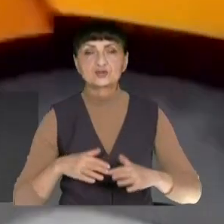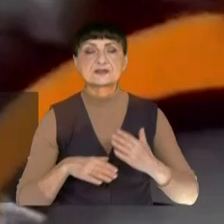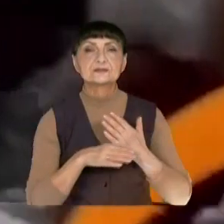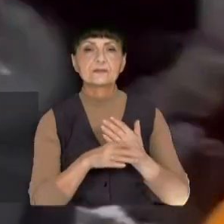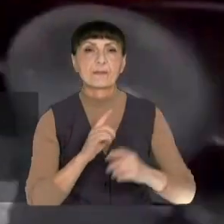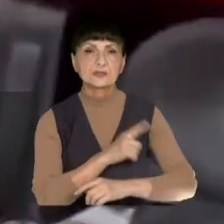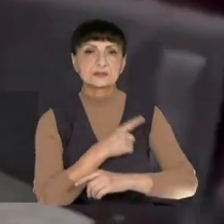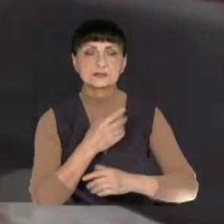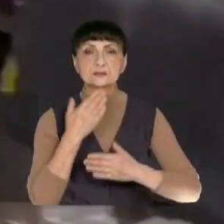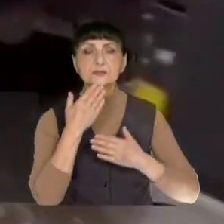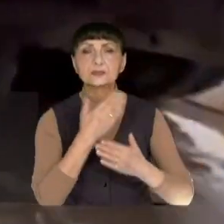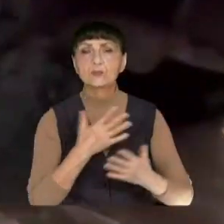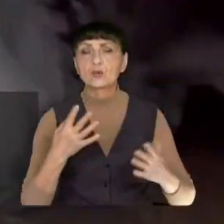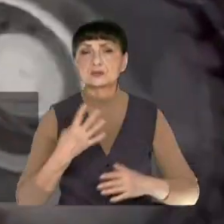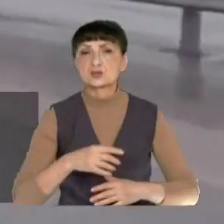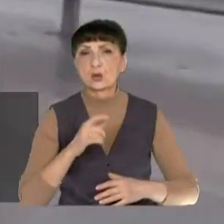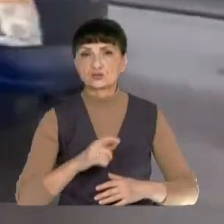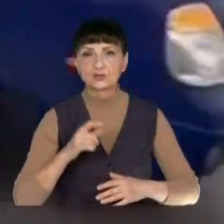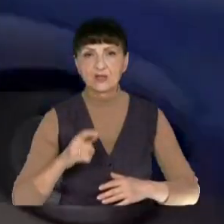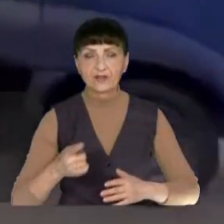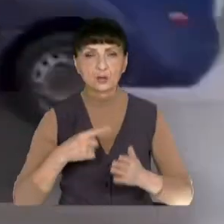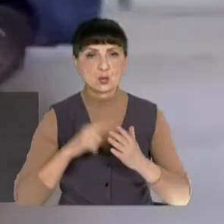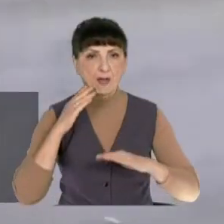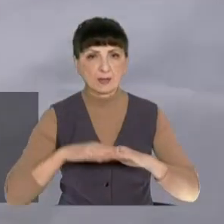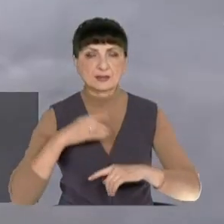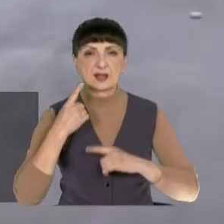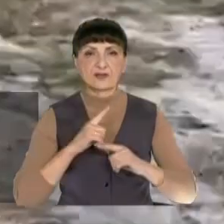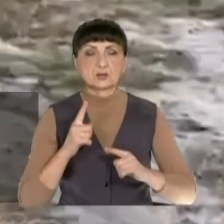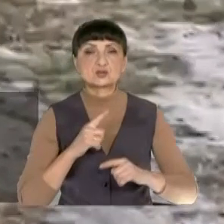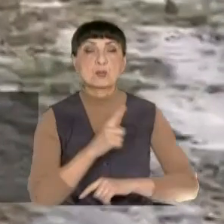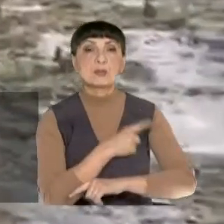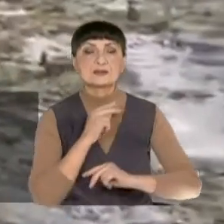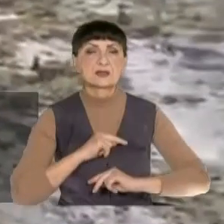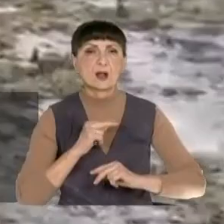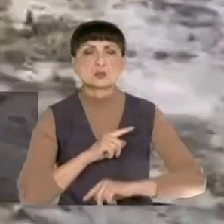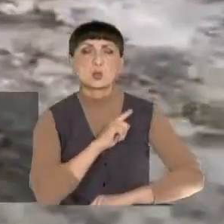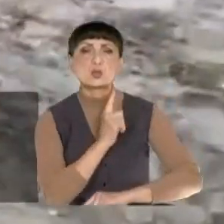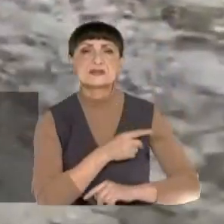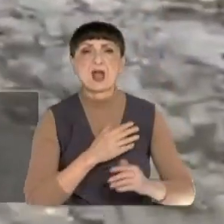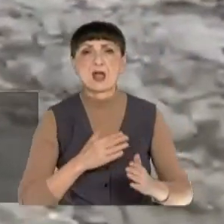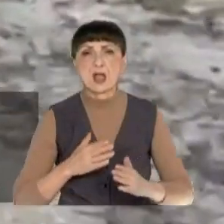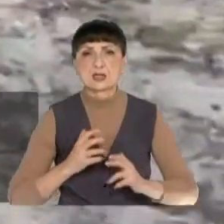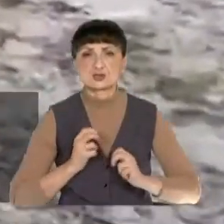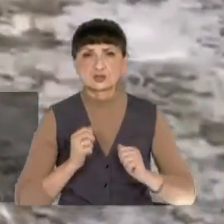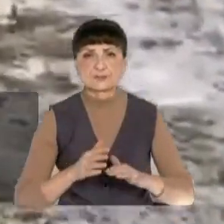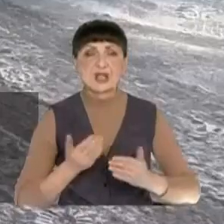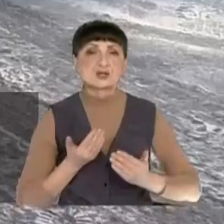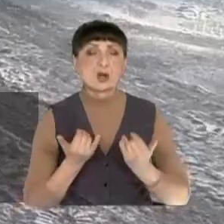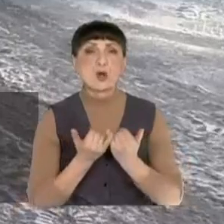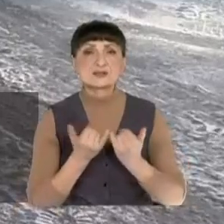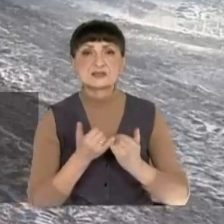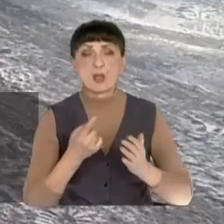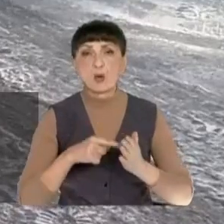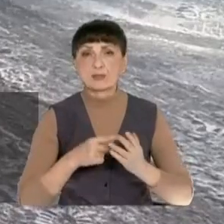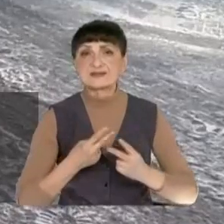травмпункты обратились больше 40 человек. В городском акимате отмечают, что медики работают в усиленном режиме. Жителей и гостей призывают